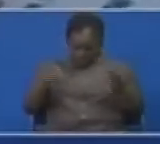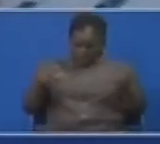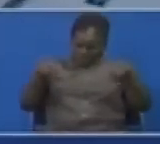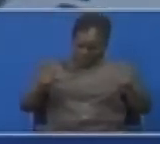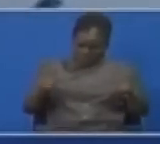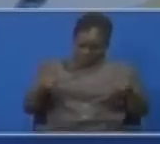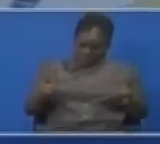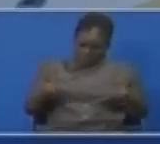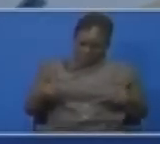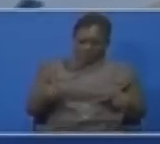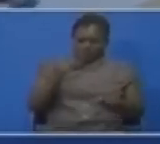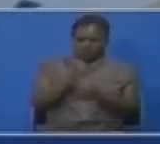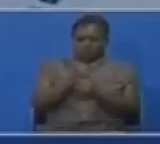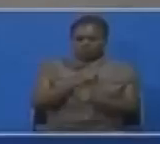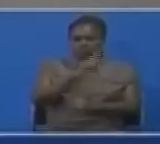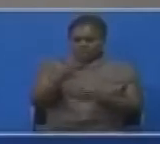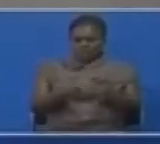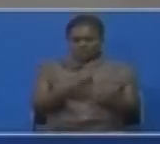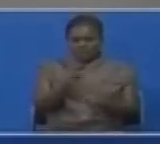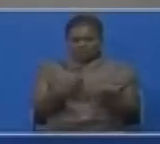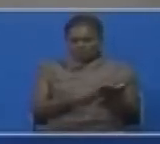kufanya mtihani huo takriban wiki tatu.